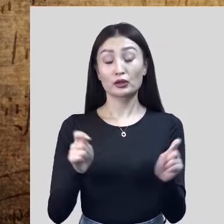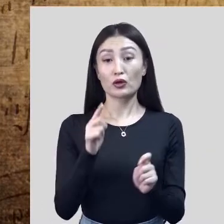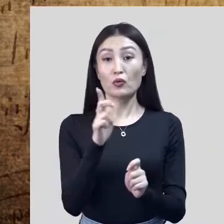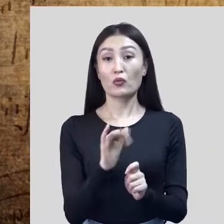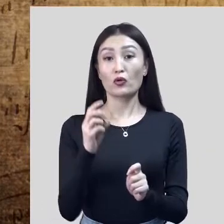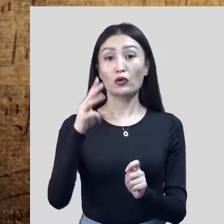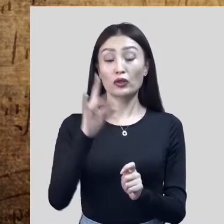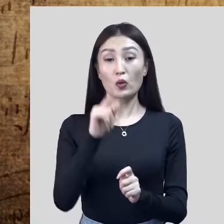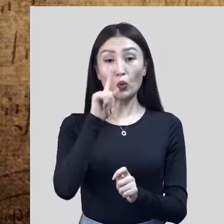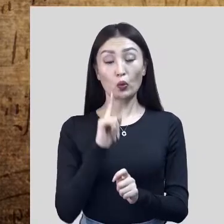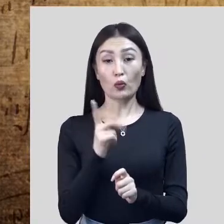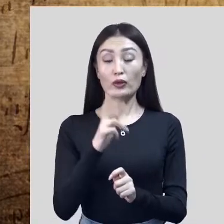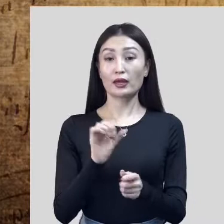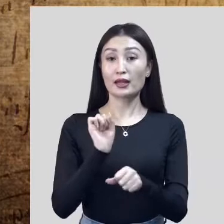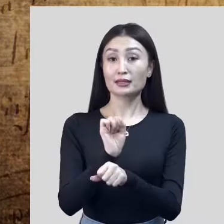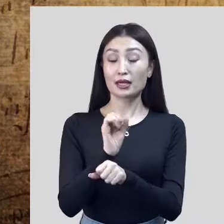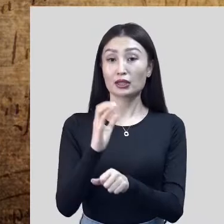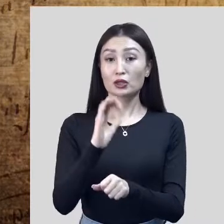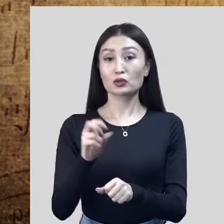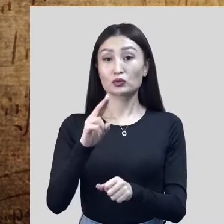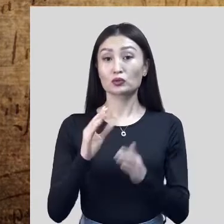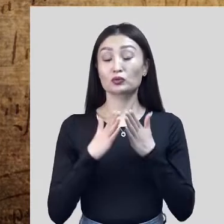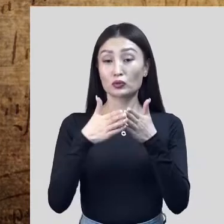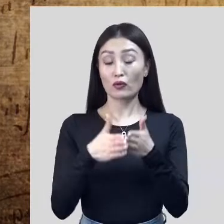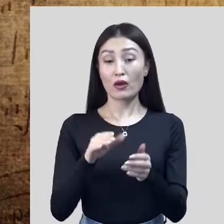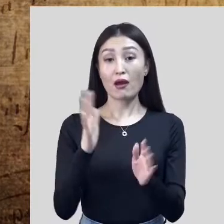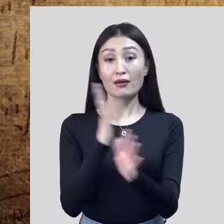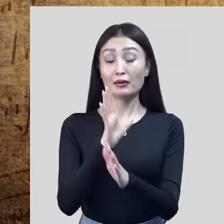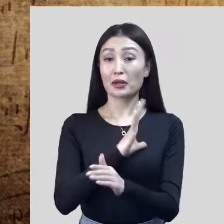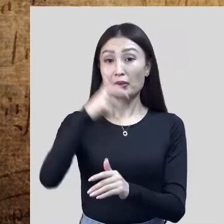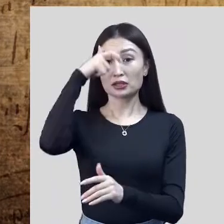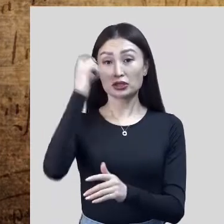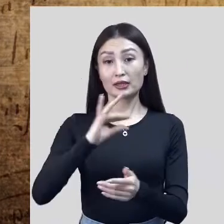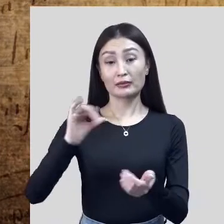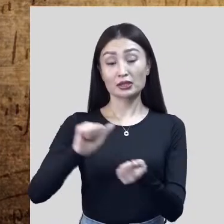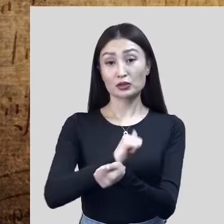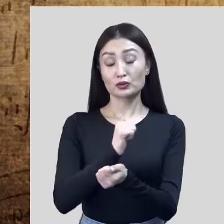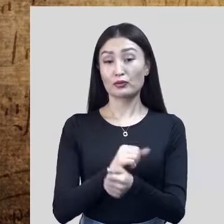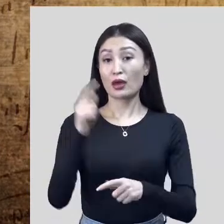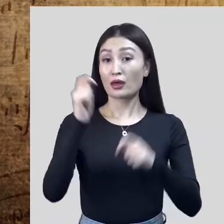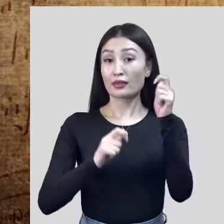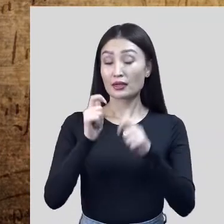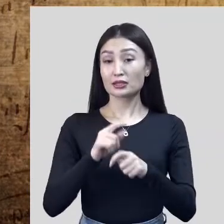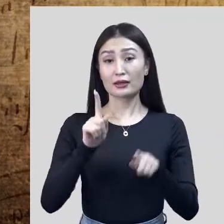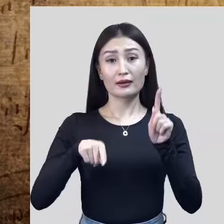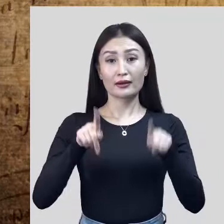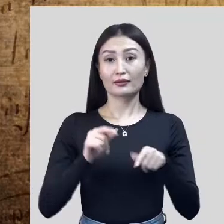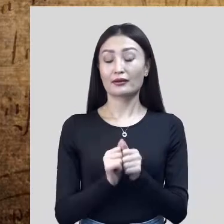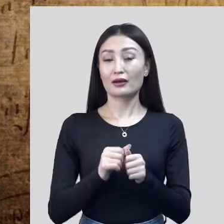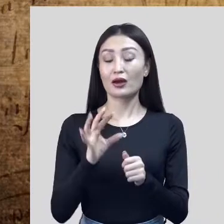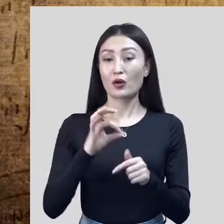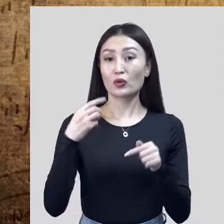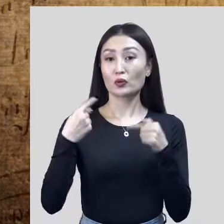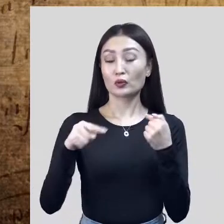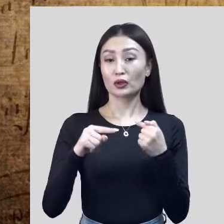бухты, удобные для стоянки судов. Климат Древней Греции был жарким и засушливым. Дожди шли крайне редко, в отличие от